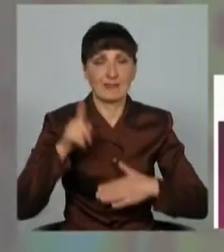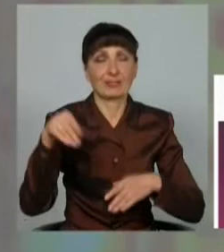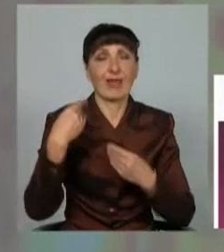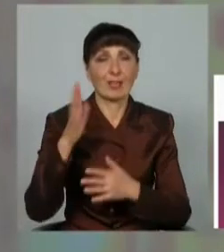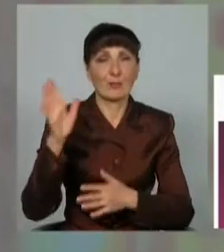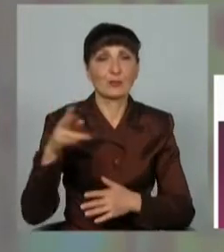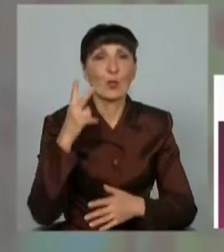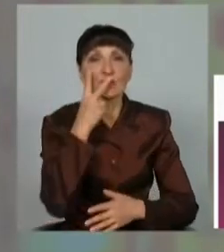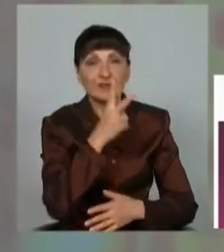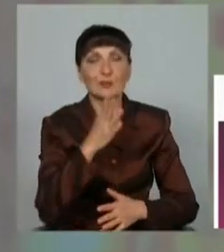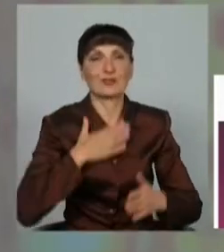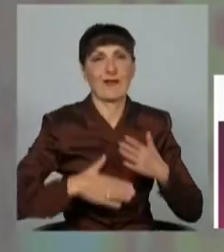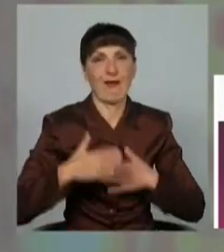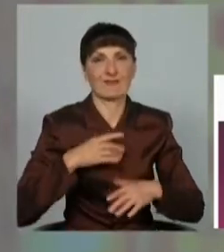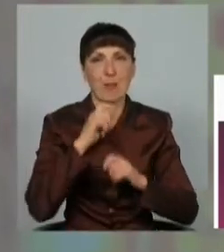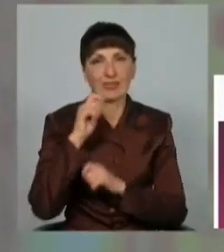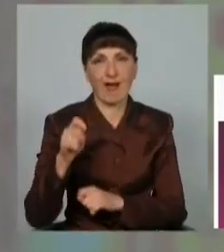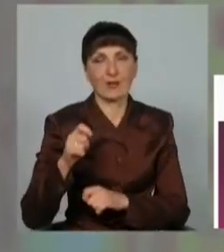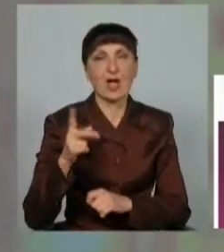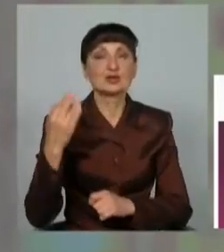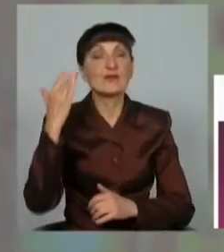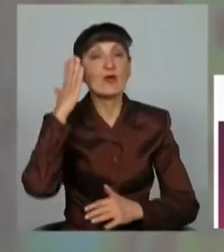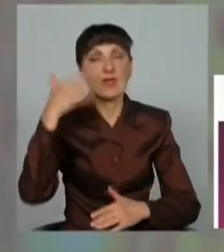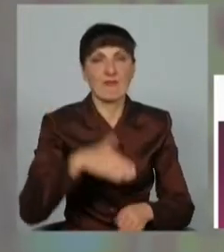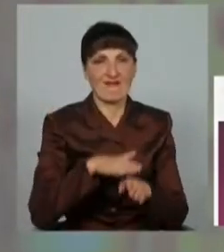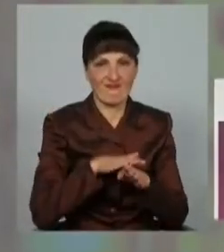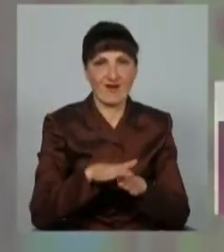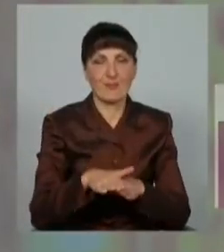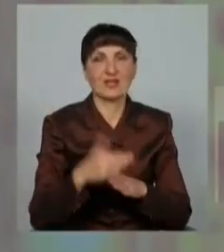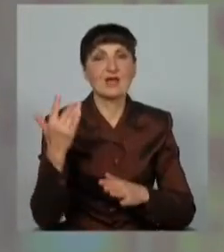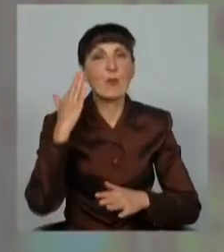это будет определенно такой подарок, что мы воплотили его идеи, его